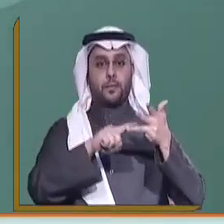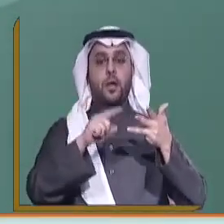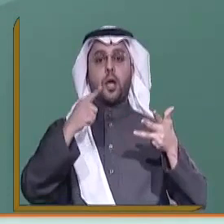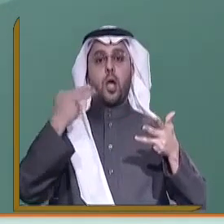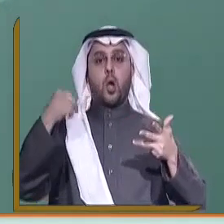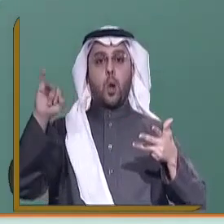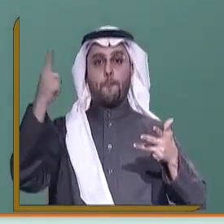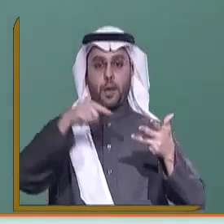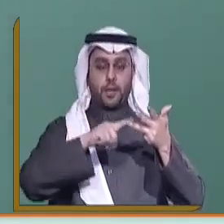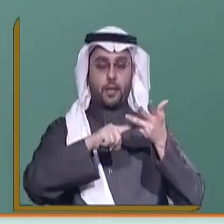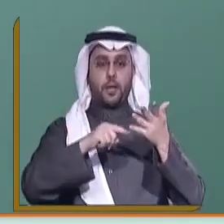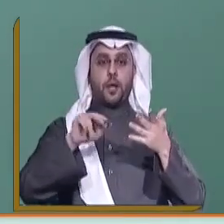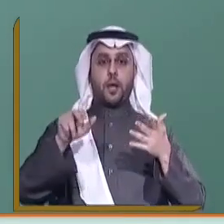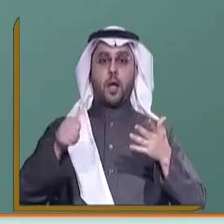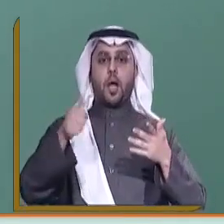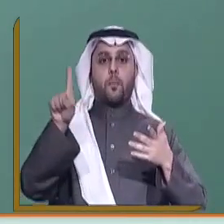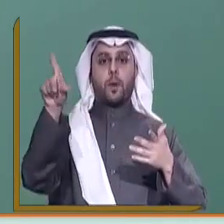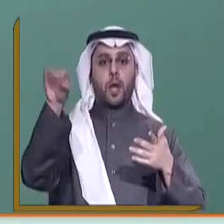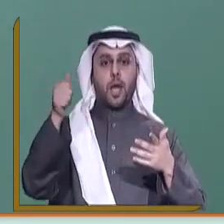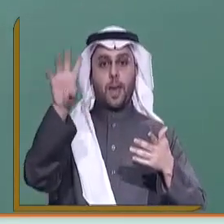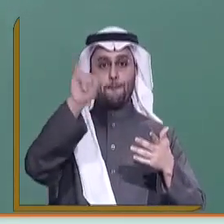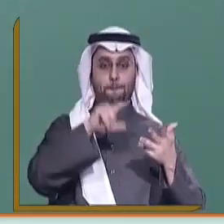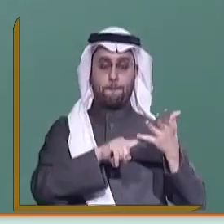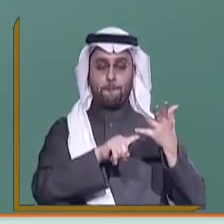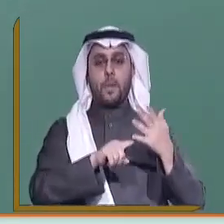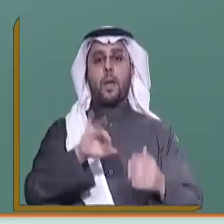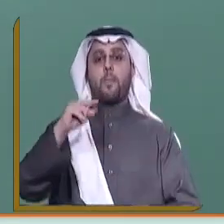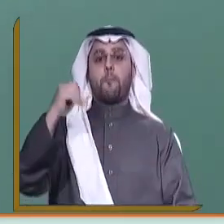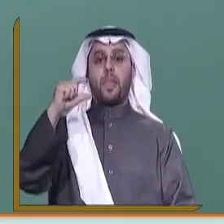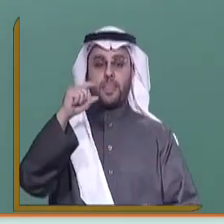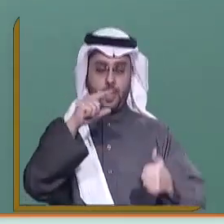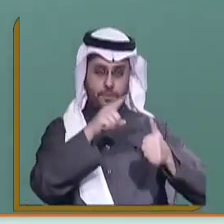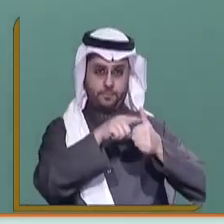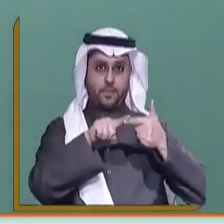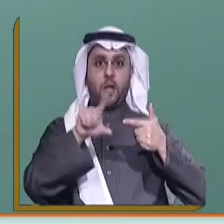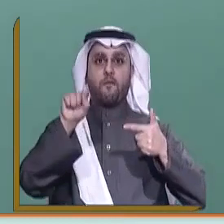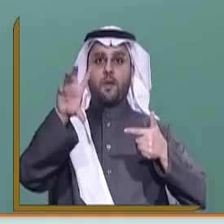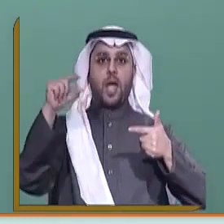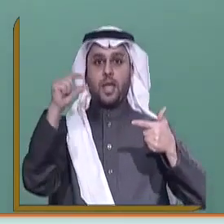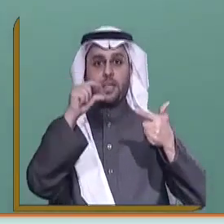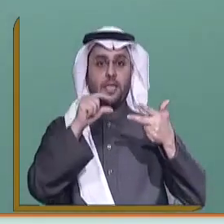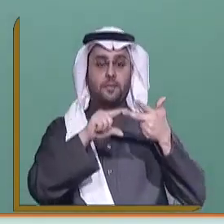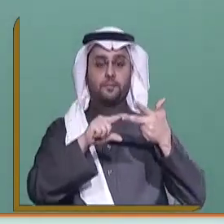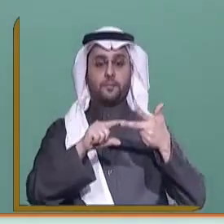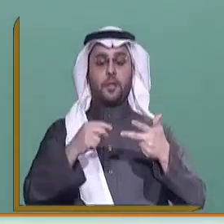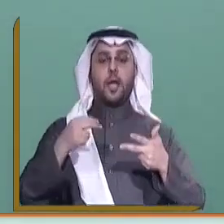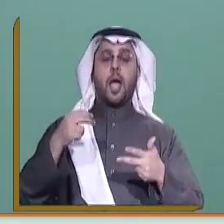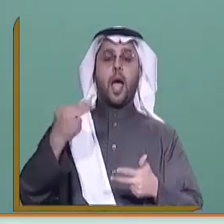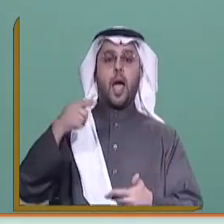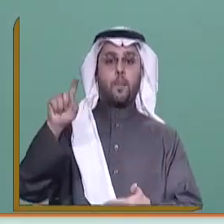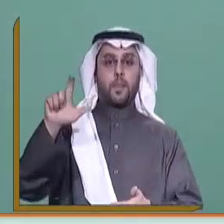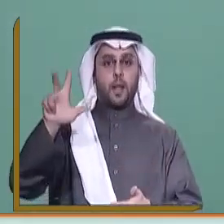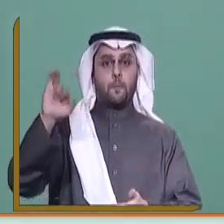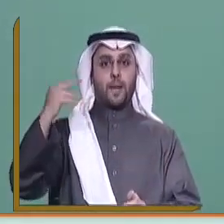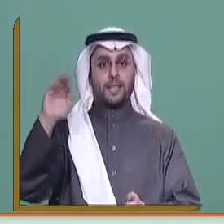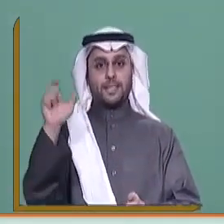الحمد ابراهيم ال فهيد محمد الفواز فهد السلامه عبد المحسن الفقيه